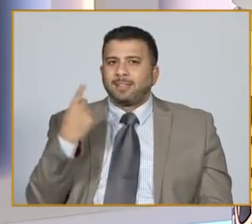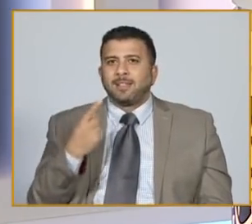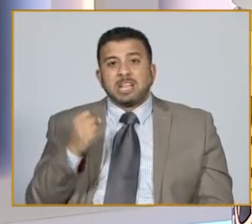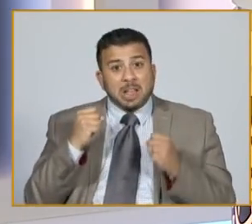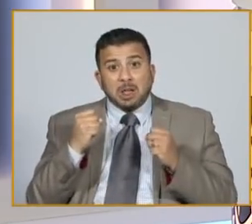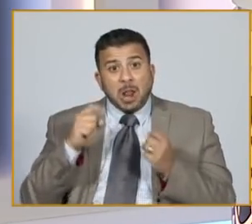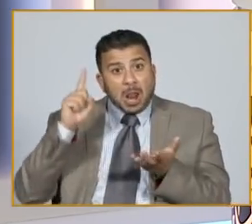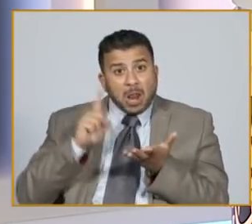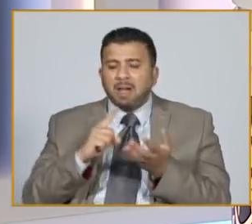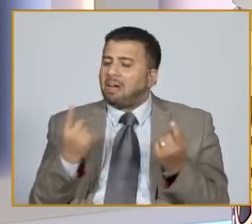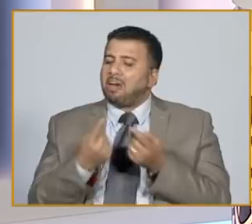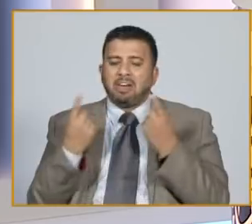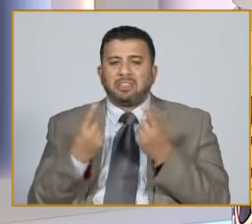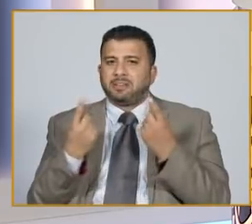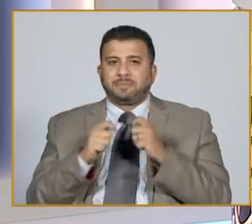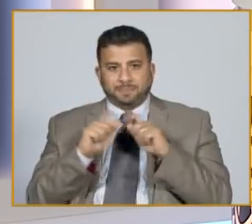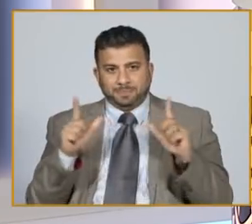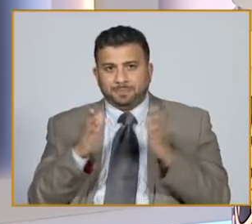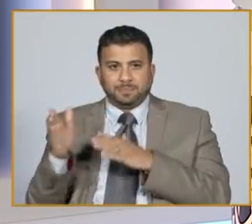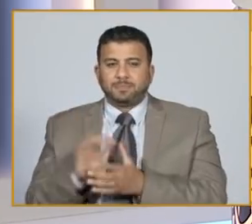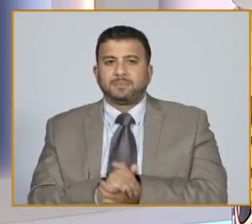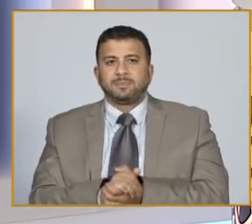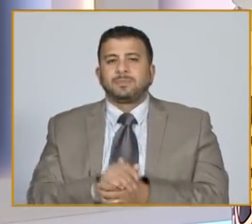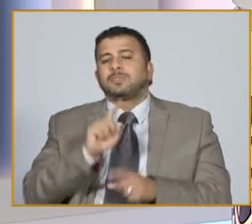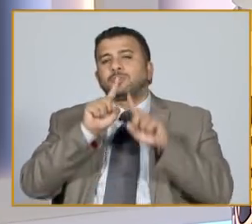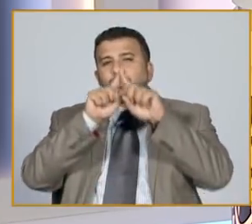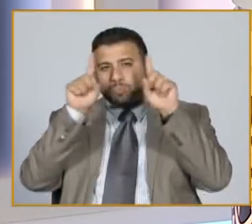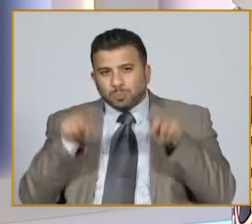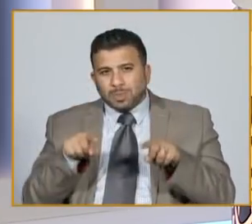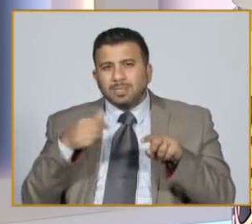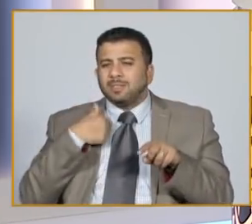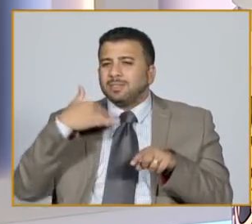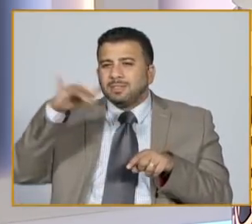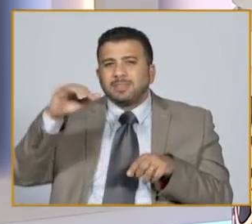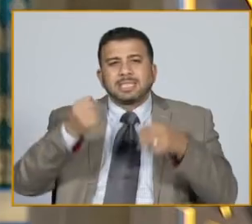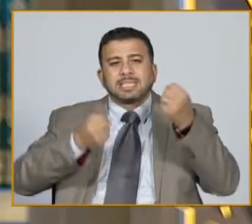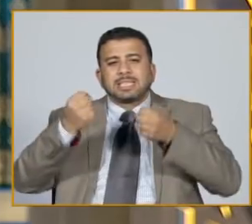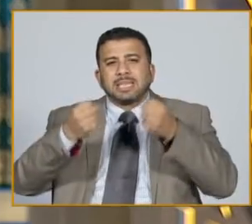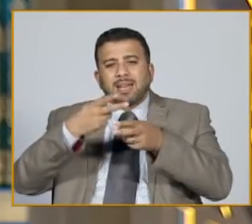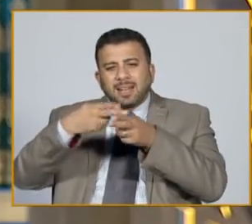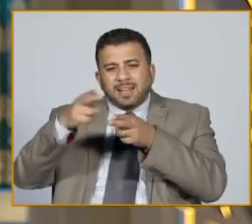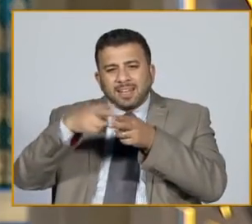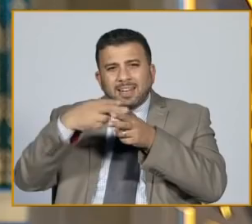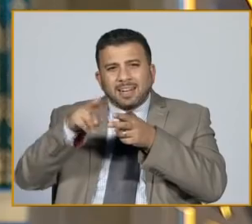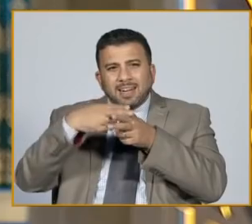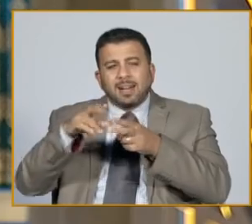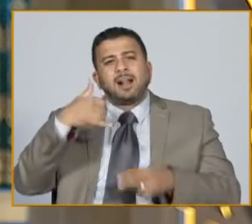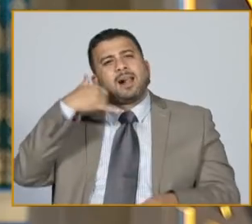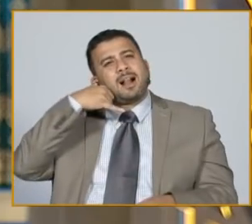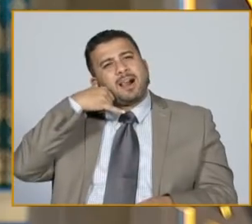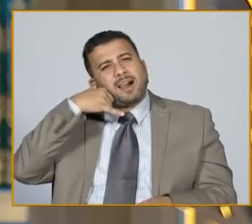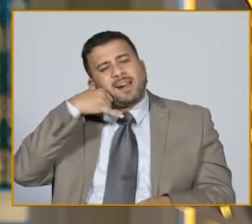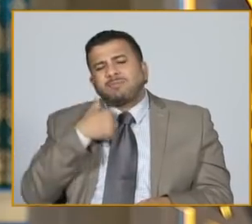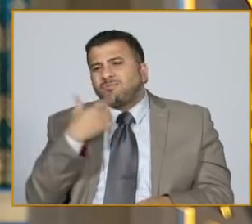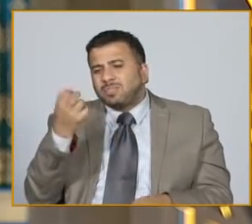أذهب أحيانا إلى معرض من معارض السيارات أو محل الجوالات، يقول يبيعون الشيء على نوعين،